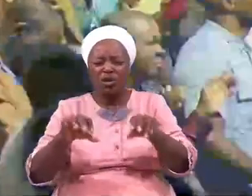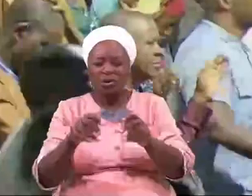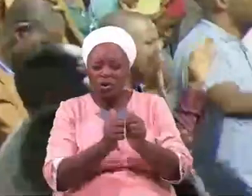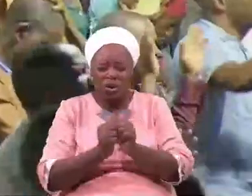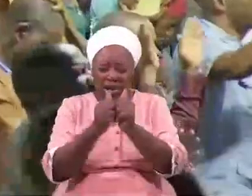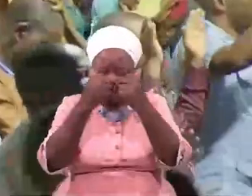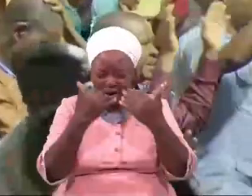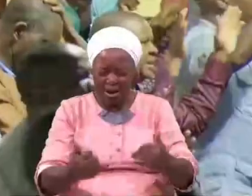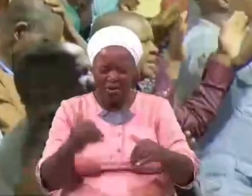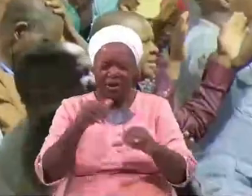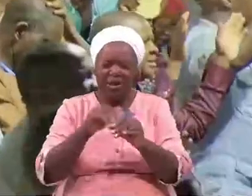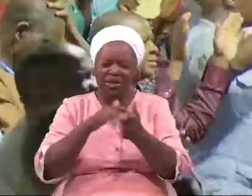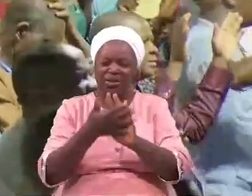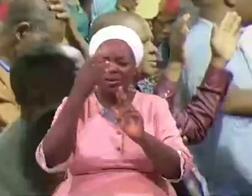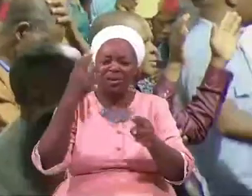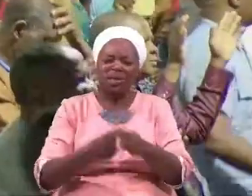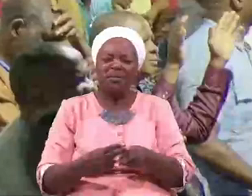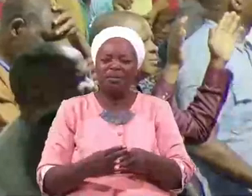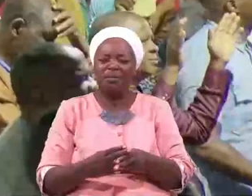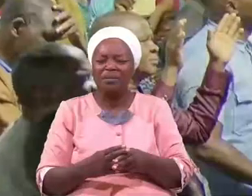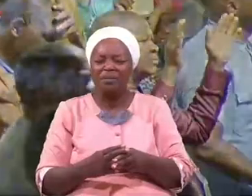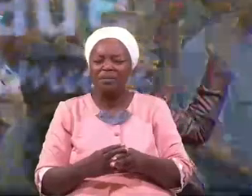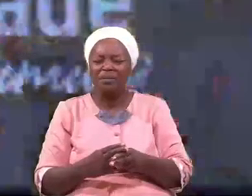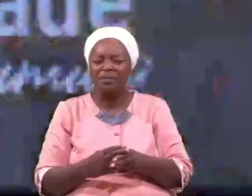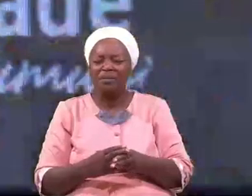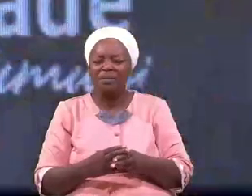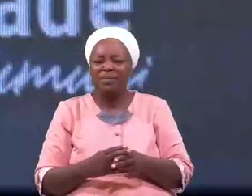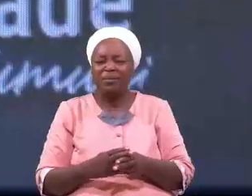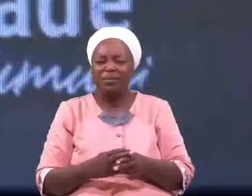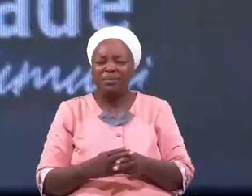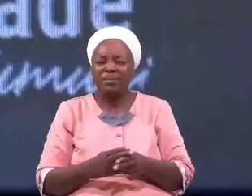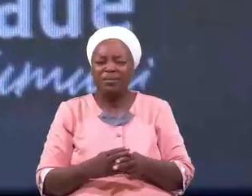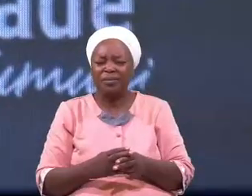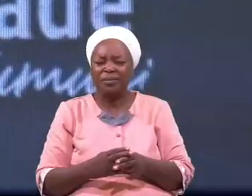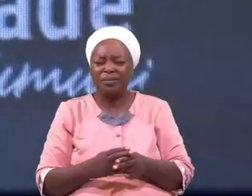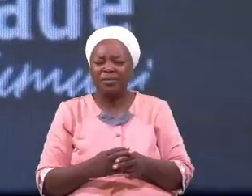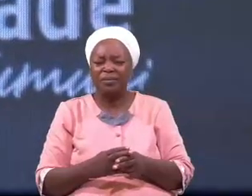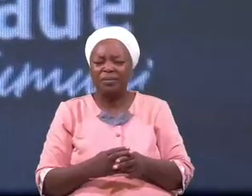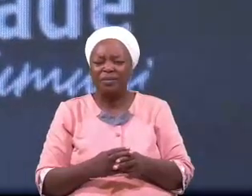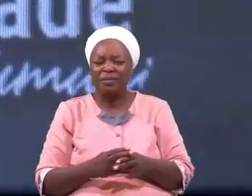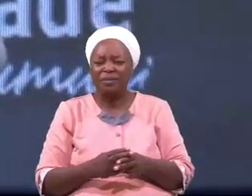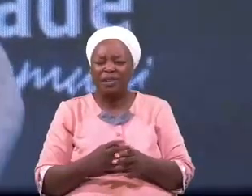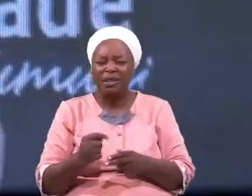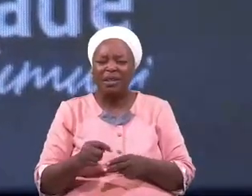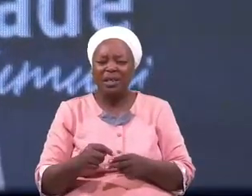Que ces fractures, les os cassés, maintenant se soudent maintenant au nom de Jésus.